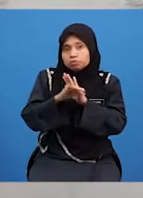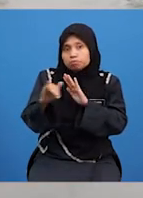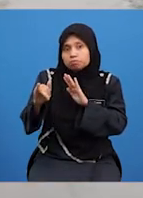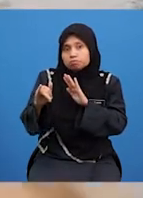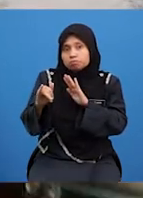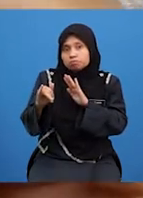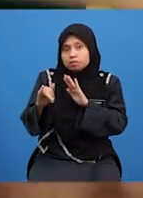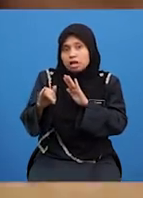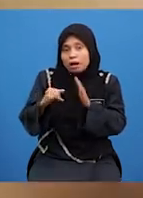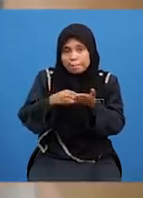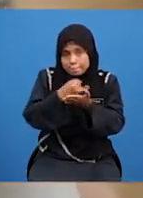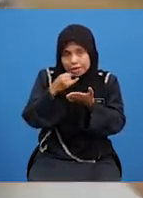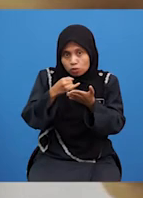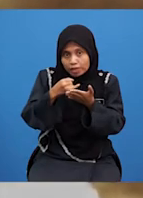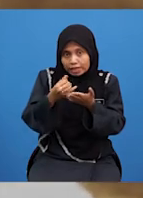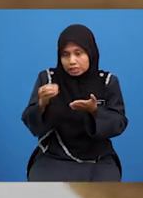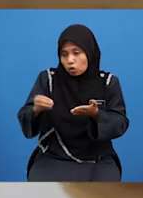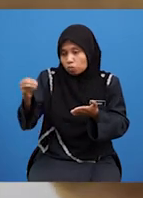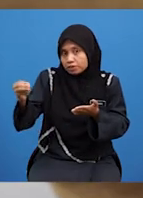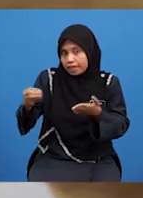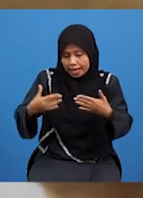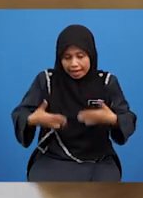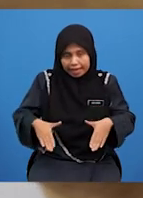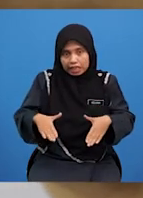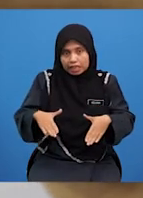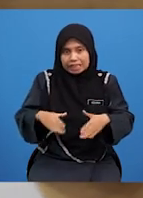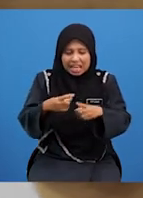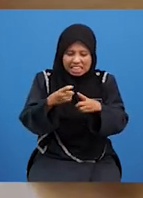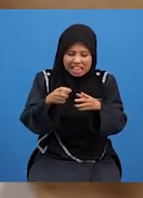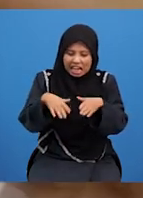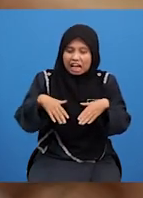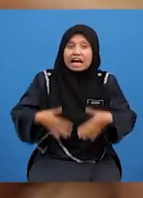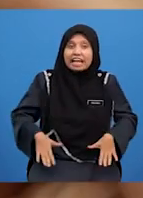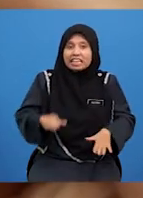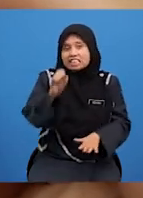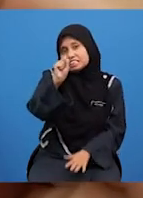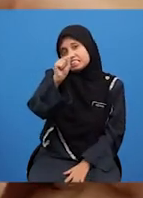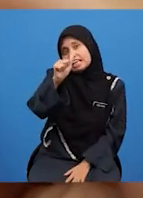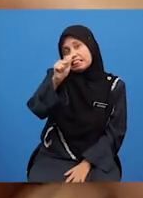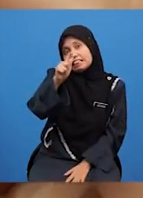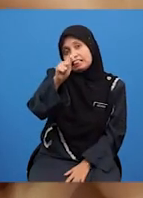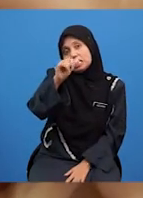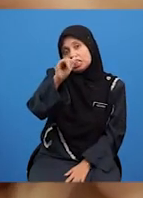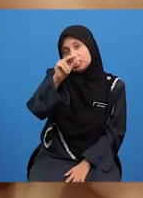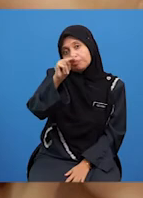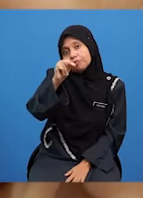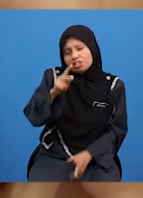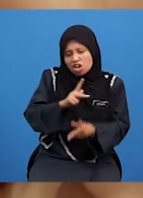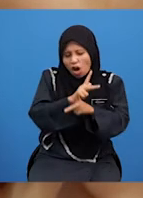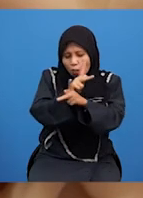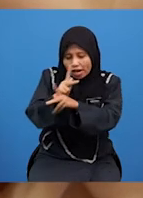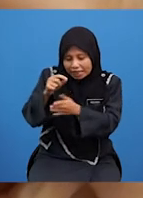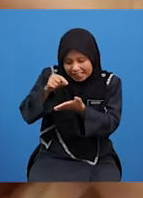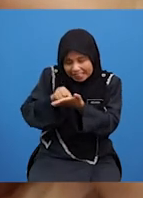Contohnya, melukis objek kain berpandukan setting yang diberi. Kawalan tekanan pensel